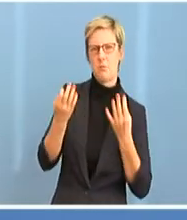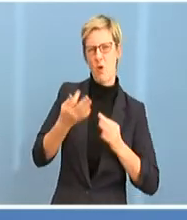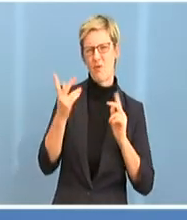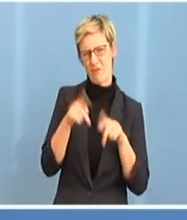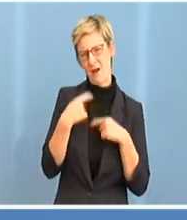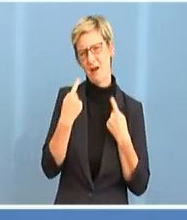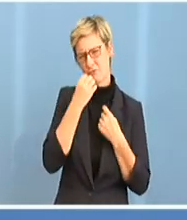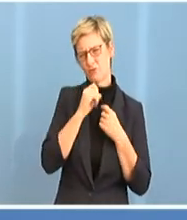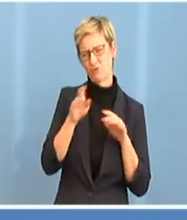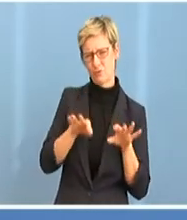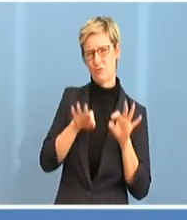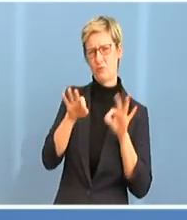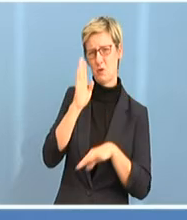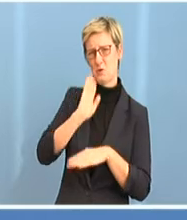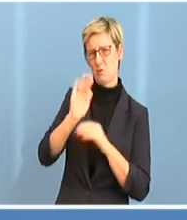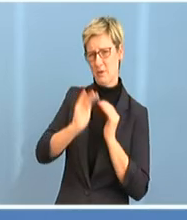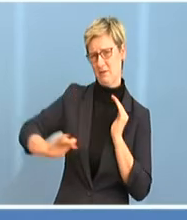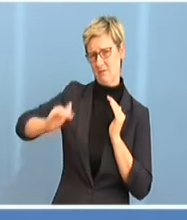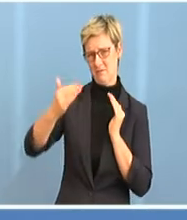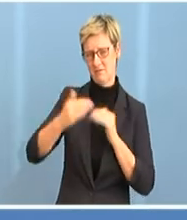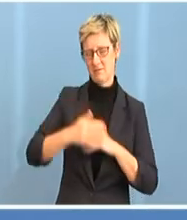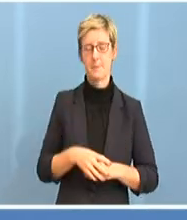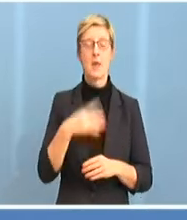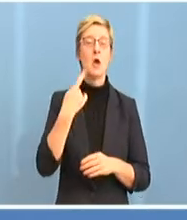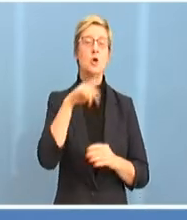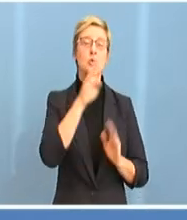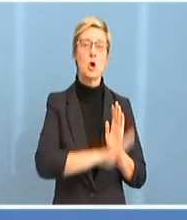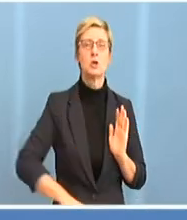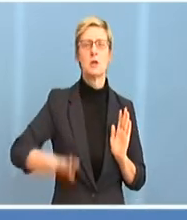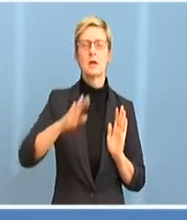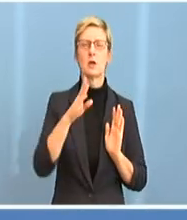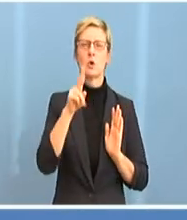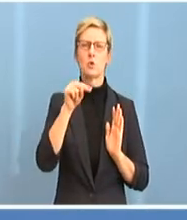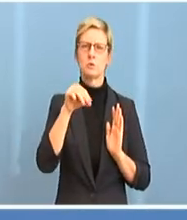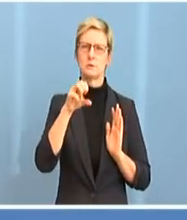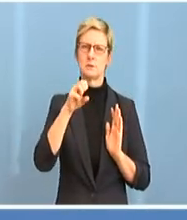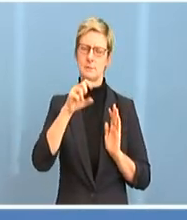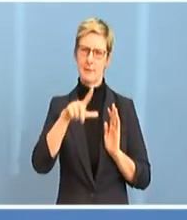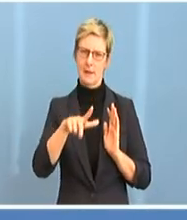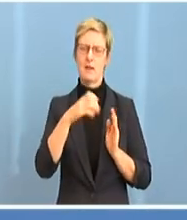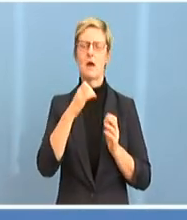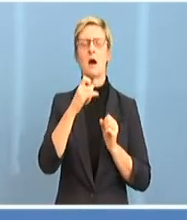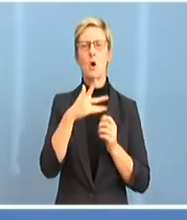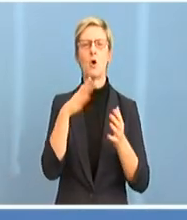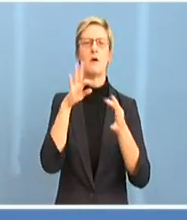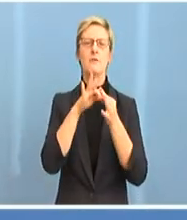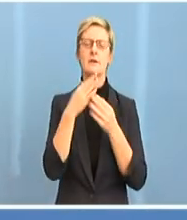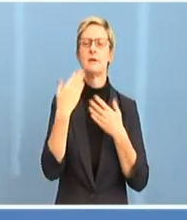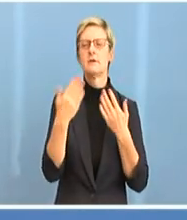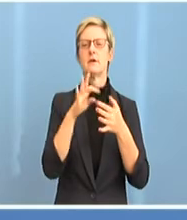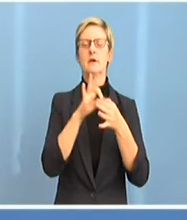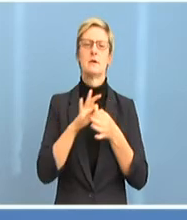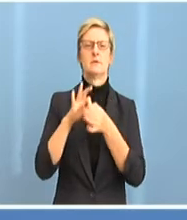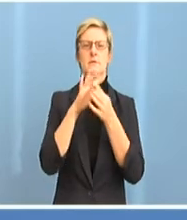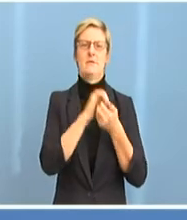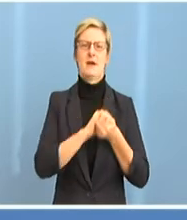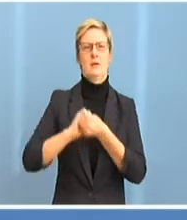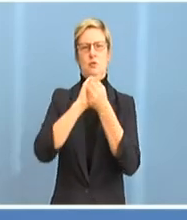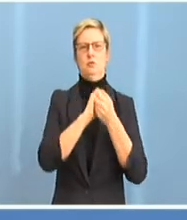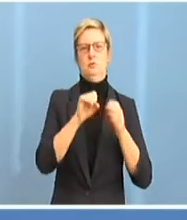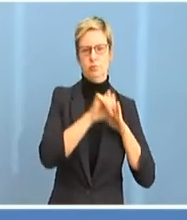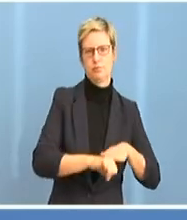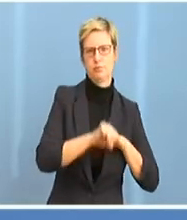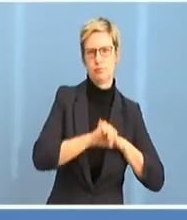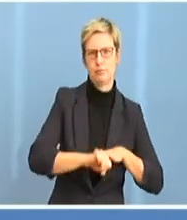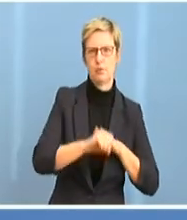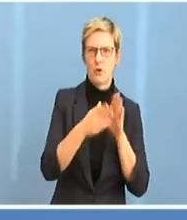für Libyen wünschen. Deutschland unterstützt UNSMIL, das ist die VN-Organisation, weiterhin umfassend in allen seinen Bemühungen.